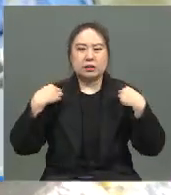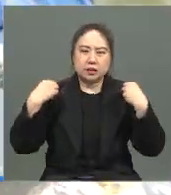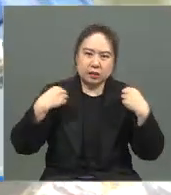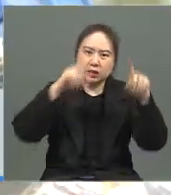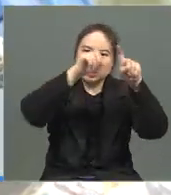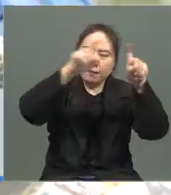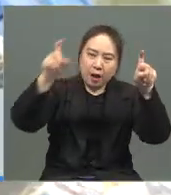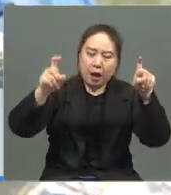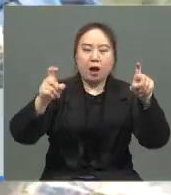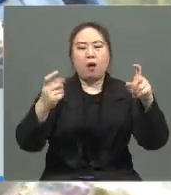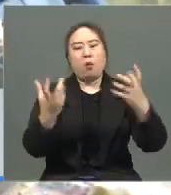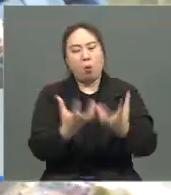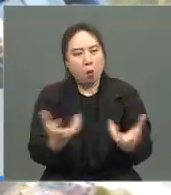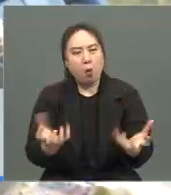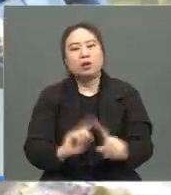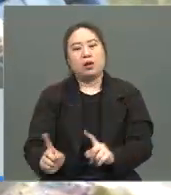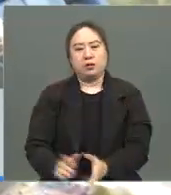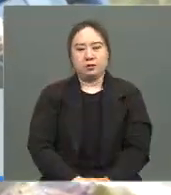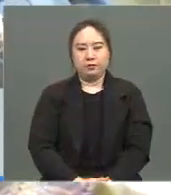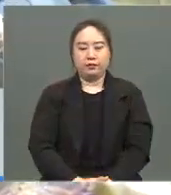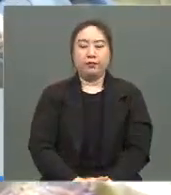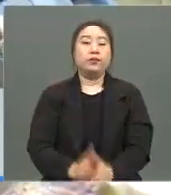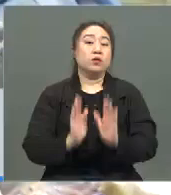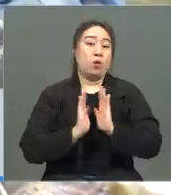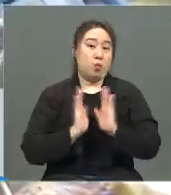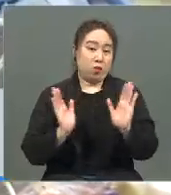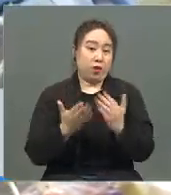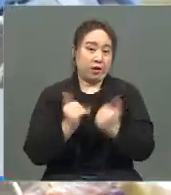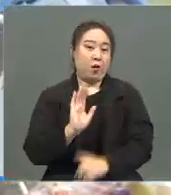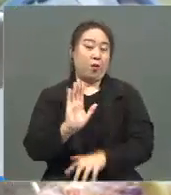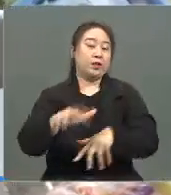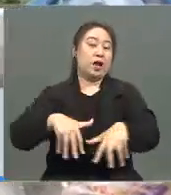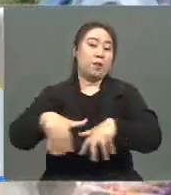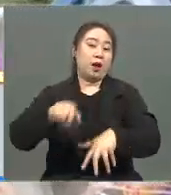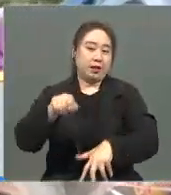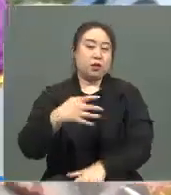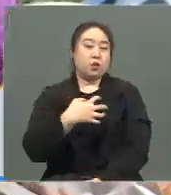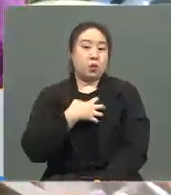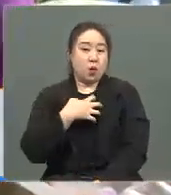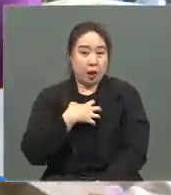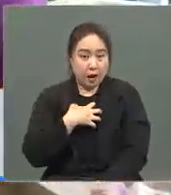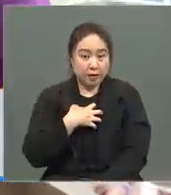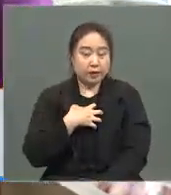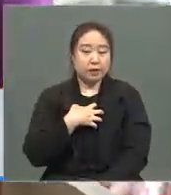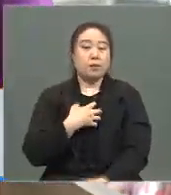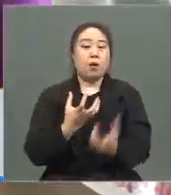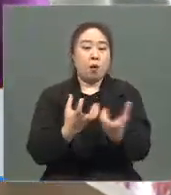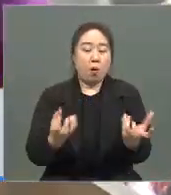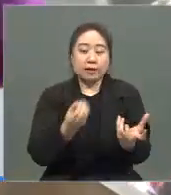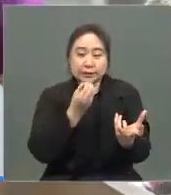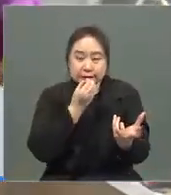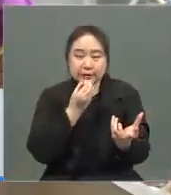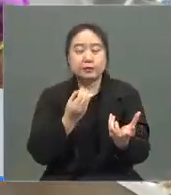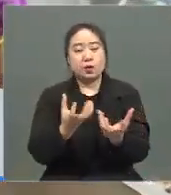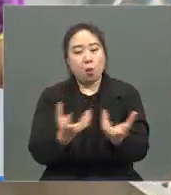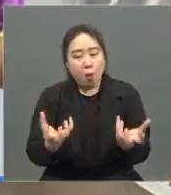ได้ค่ะขอบคุณค่ะนี่ก็คือความต้องการของชาวบ้านว่าในเรื่องของนอกจากเรื่องของเครื่องอุปโภคบริโภคแล้วใช่ไหมคะ